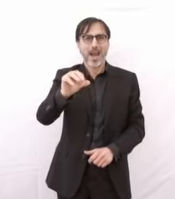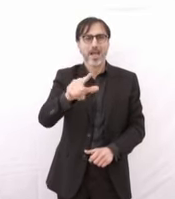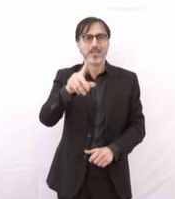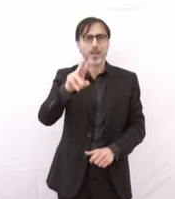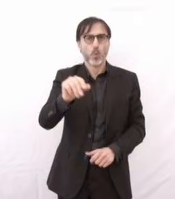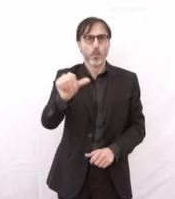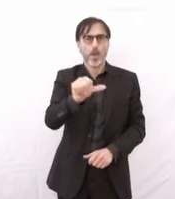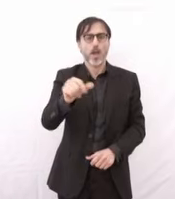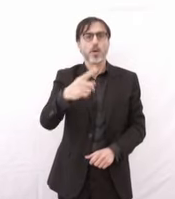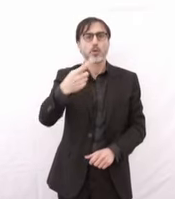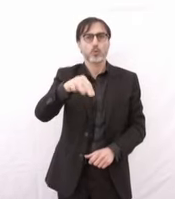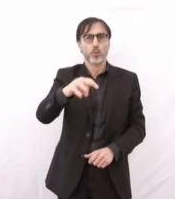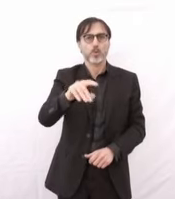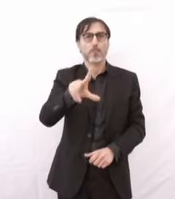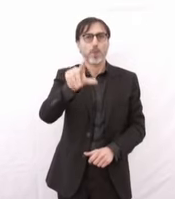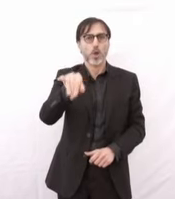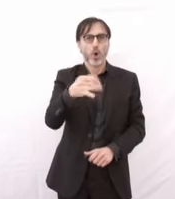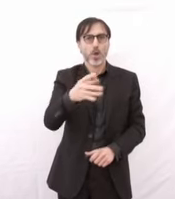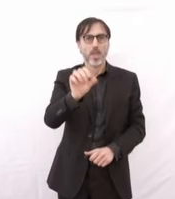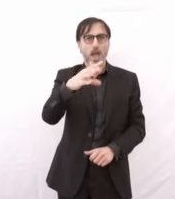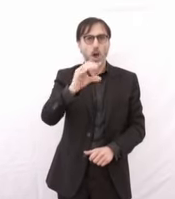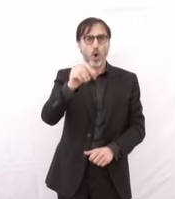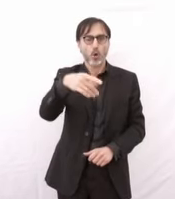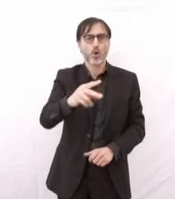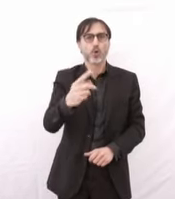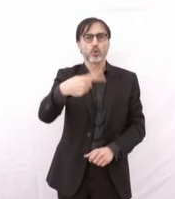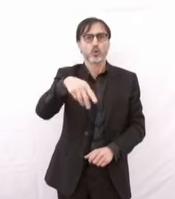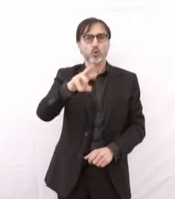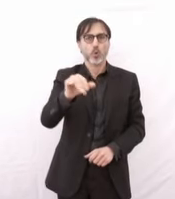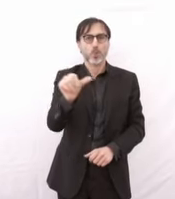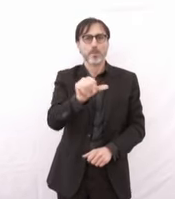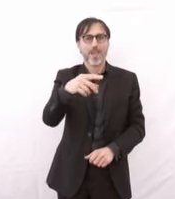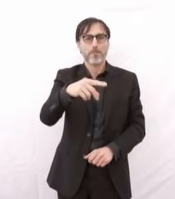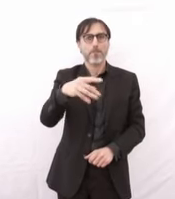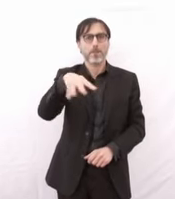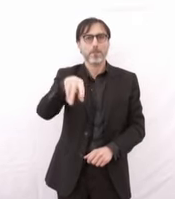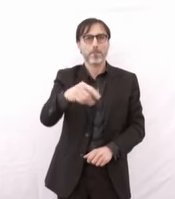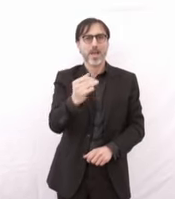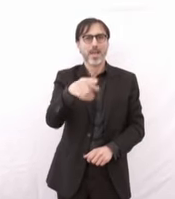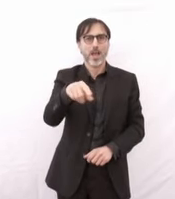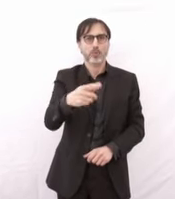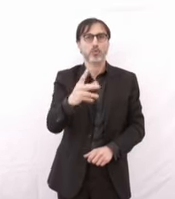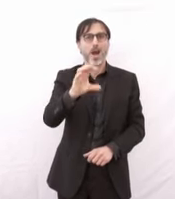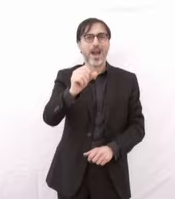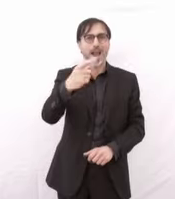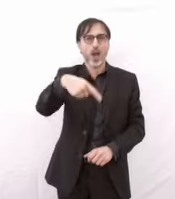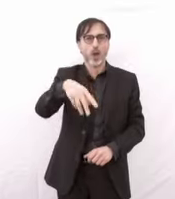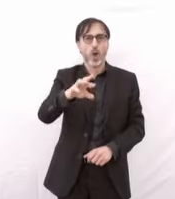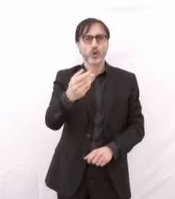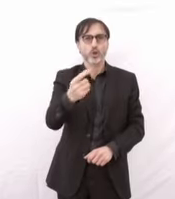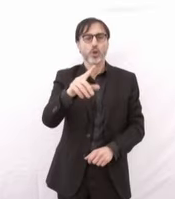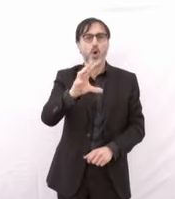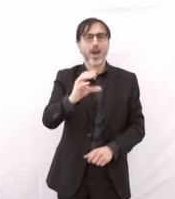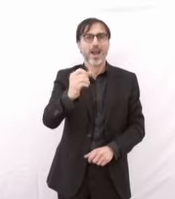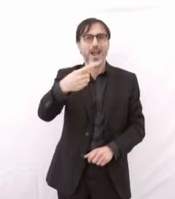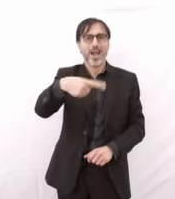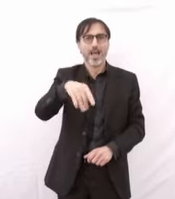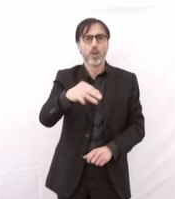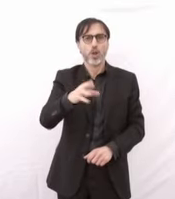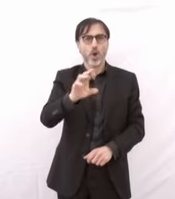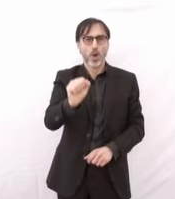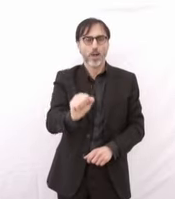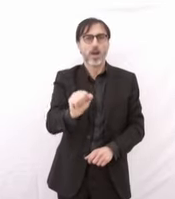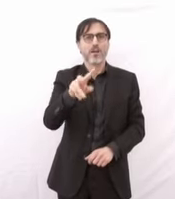Iacono, Giuseppe Magnaci, Calogero Caiola, Vito